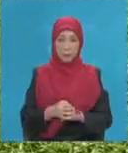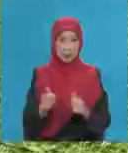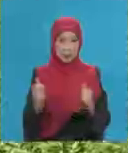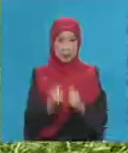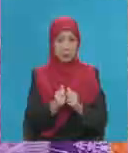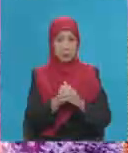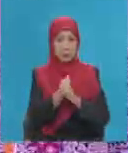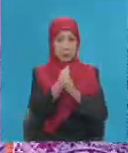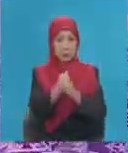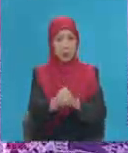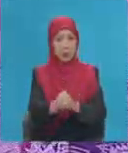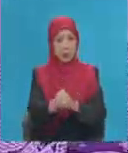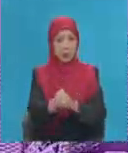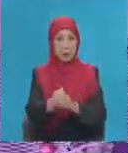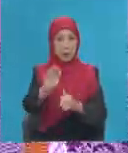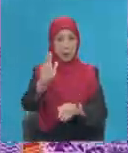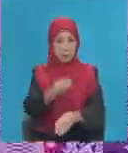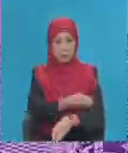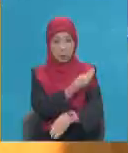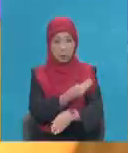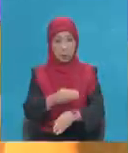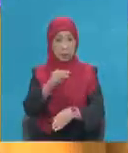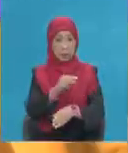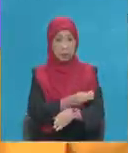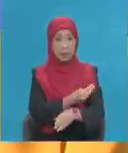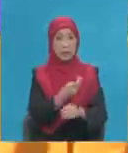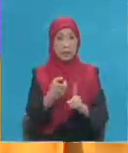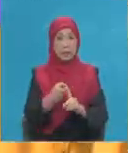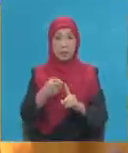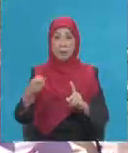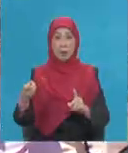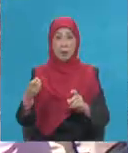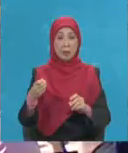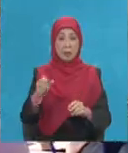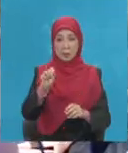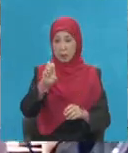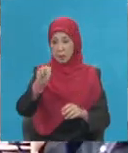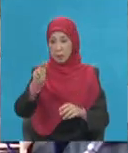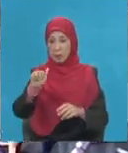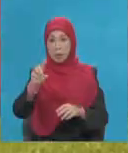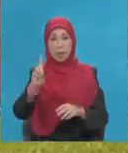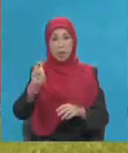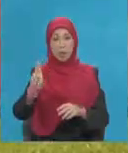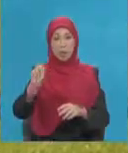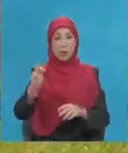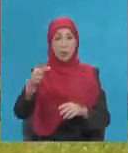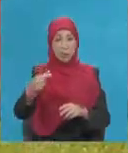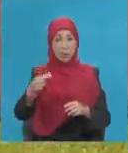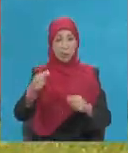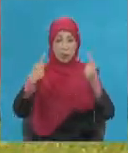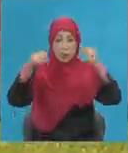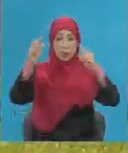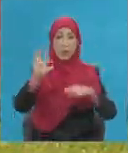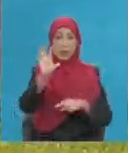Dengan diiringi orkestra tradisional Senandung Darussalam, persembahan dijayakan oleh lebih